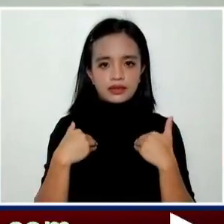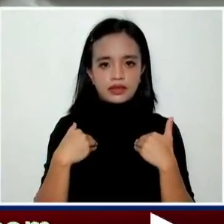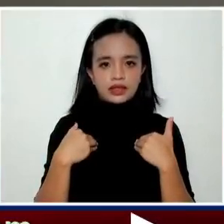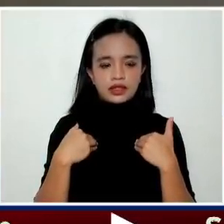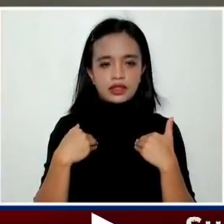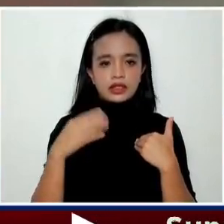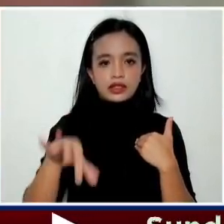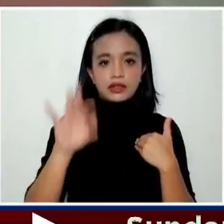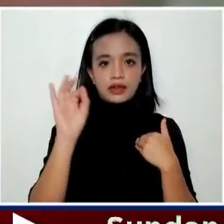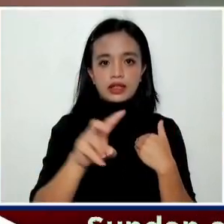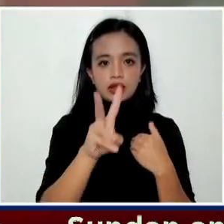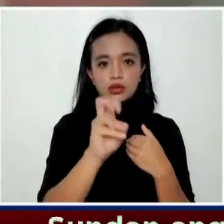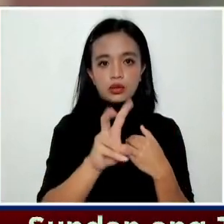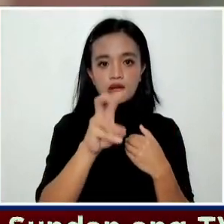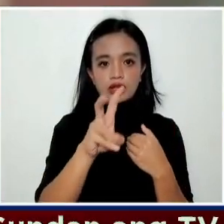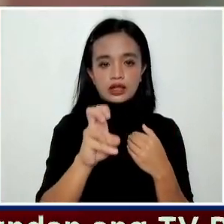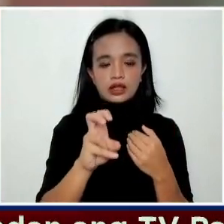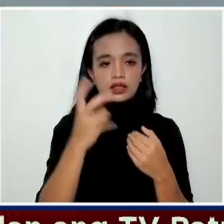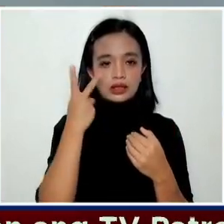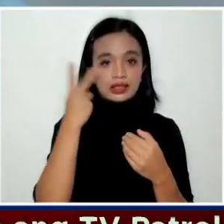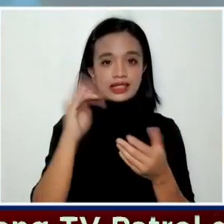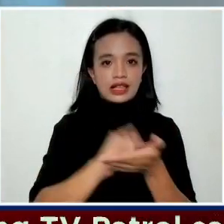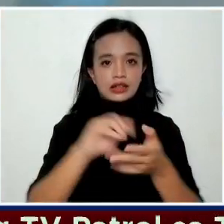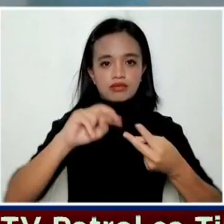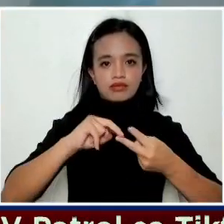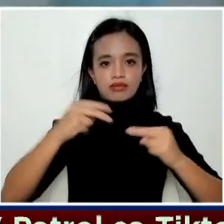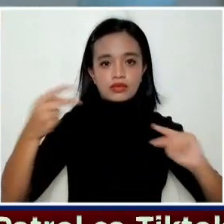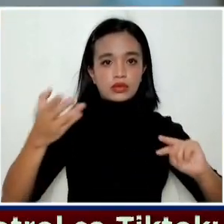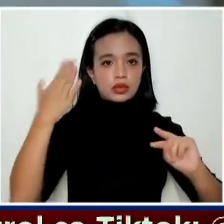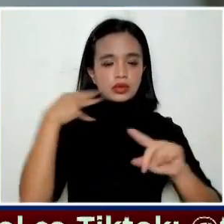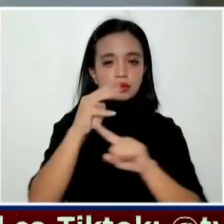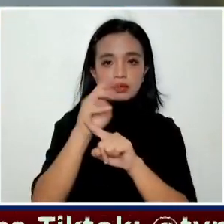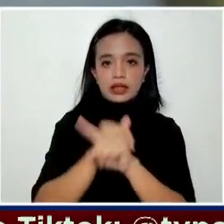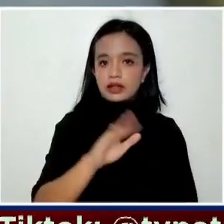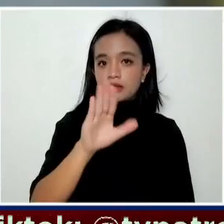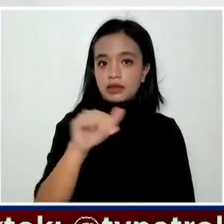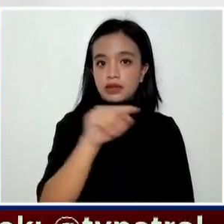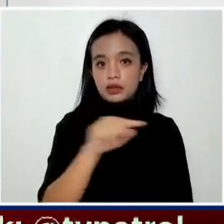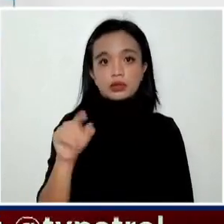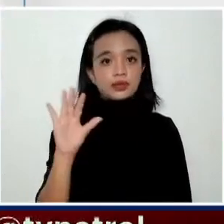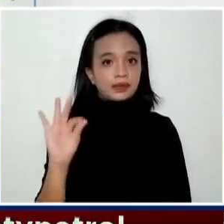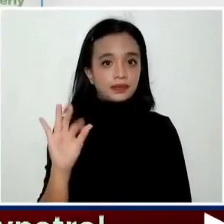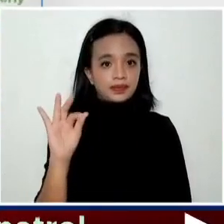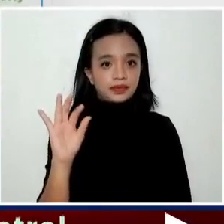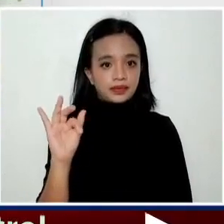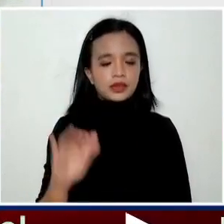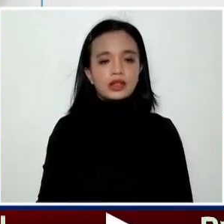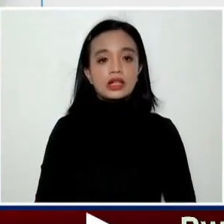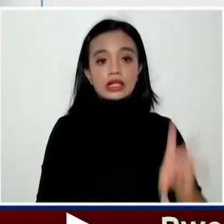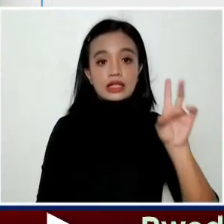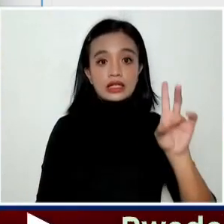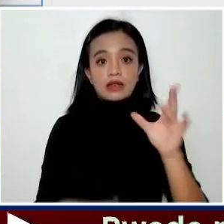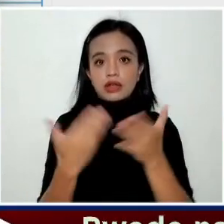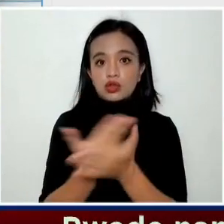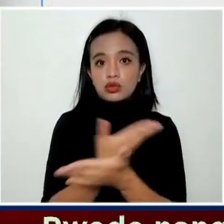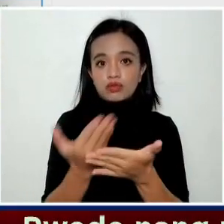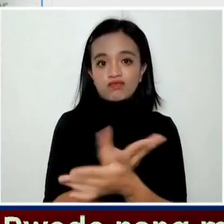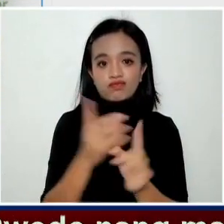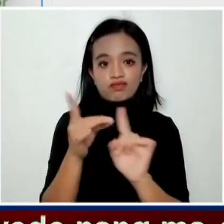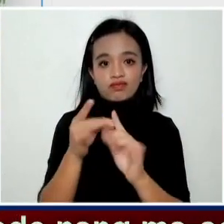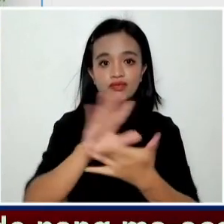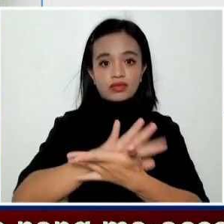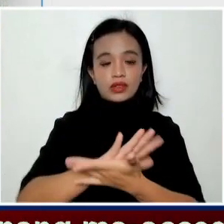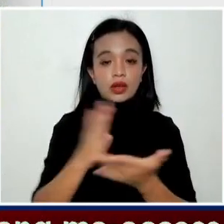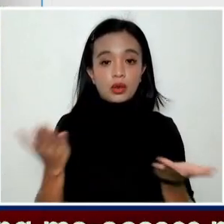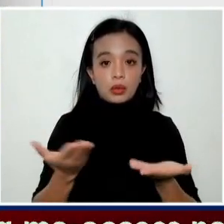na sinuri ng UP Philippine Genome Center noong May 15 hanggang 19. 7 sa mga bagong kaso ay natagpuan sa